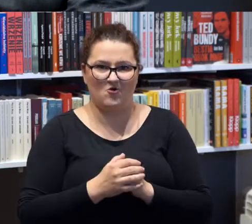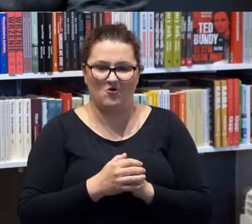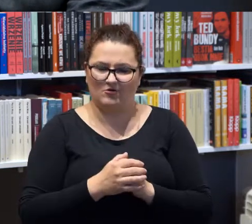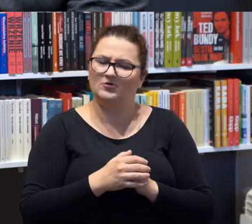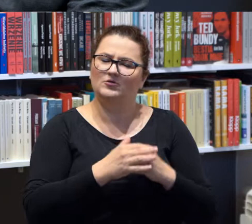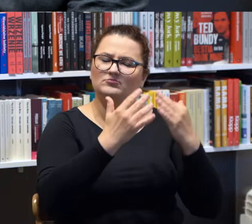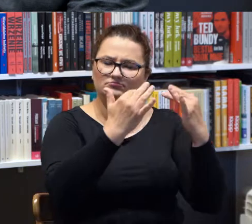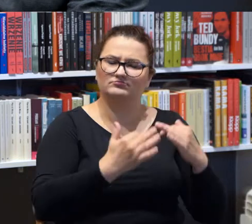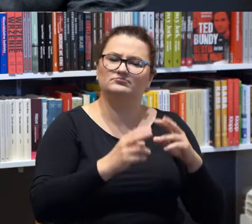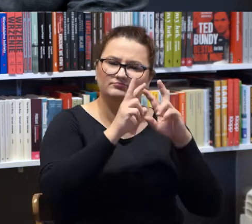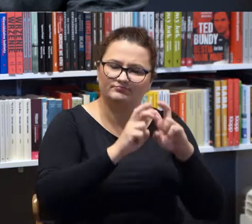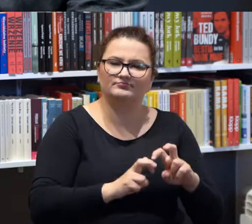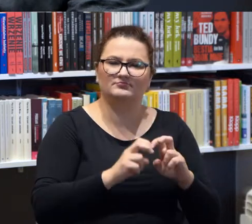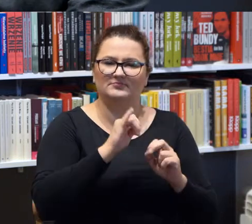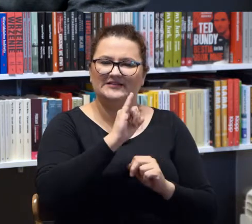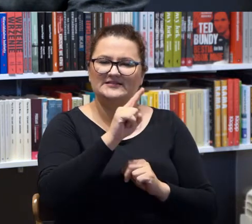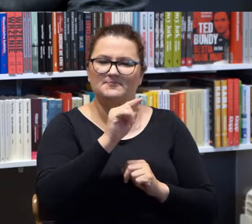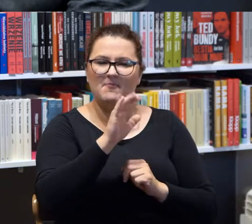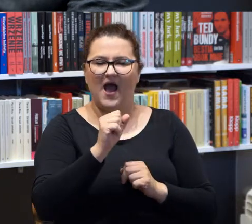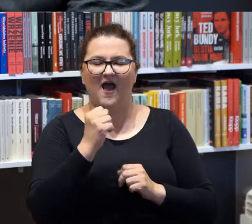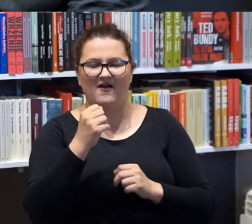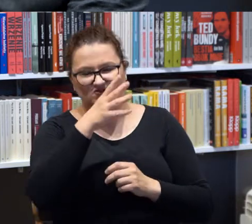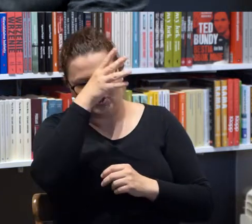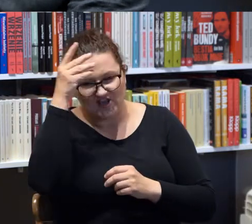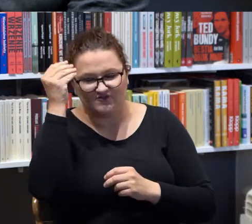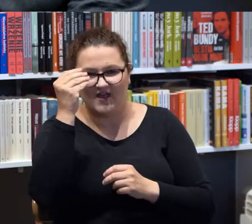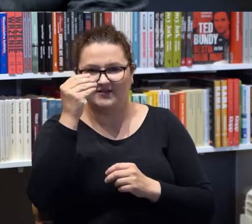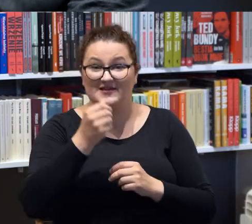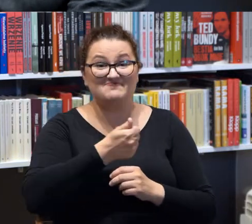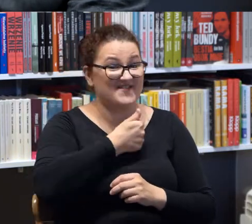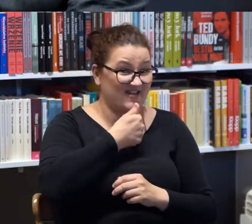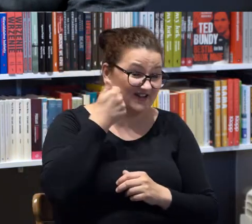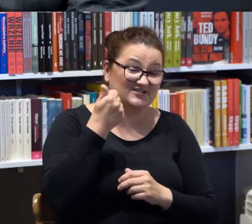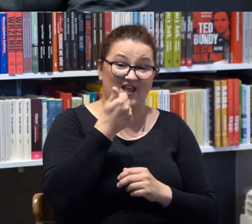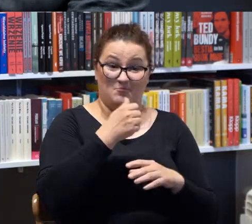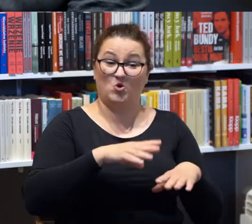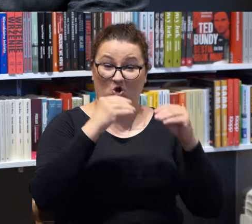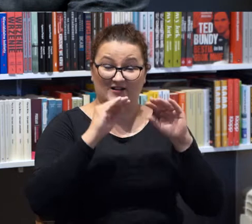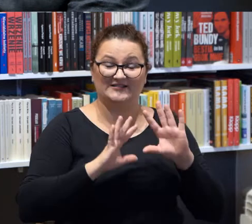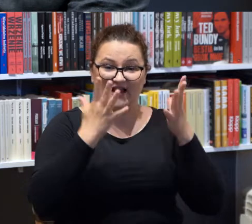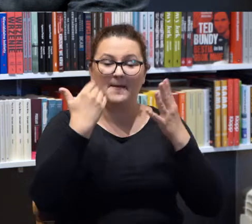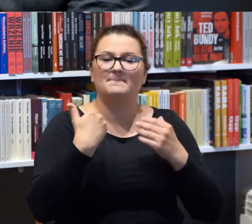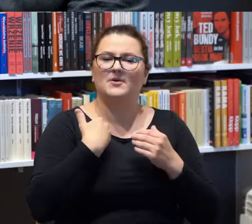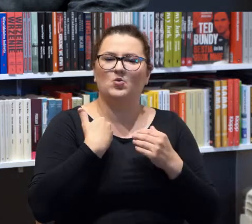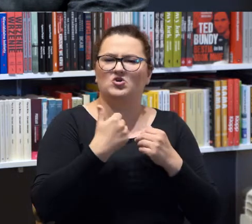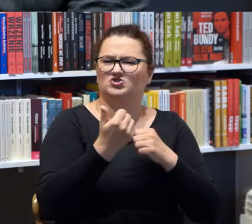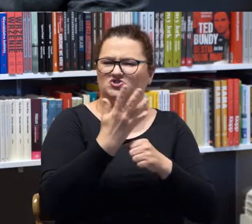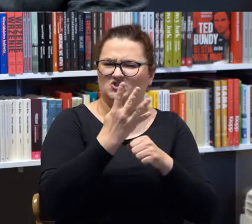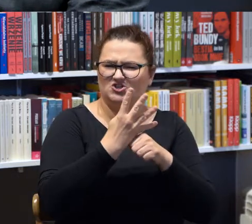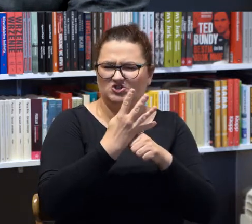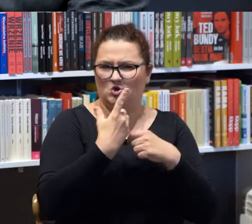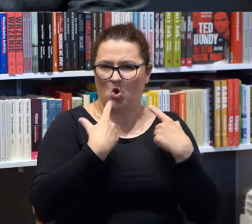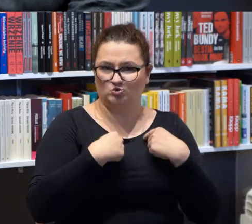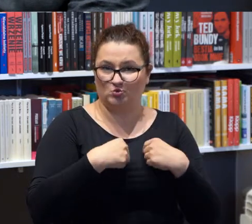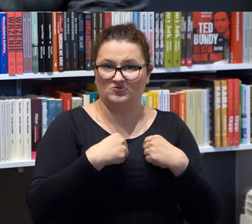z Izby Wytrzeźwień, w którym pierwszym dniu tego strajku, słuchajcie, przyjęto 40 osób,